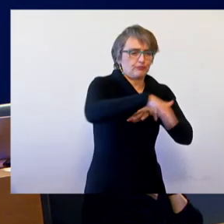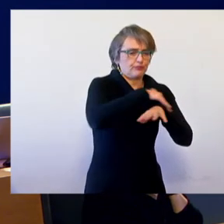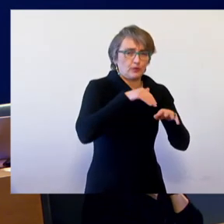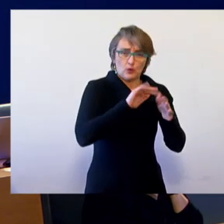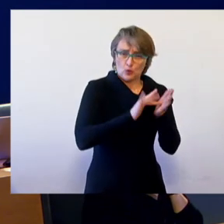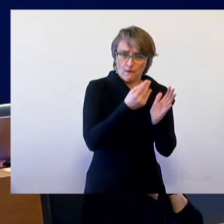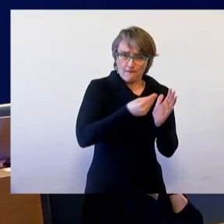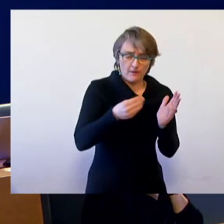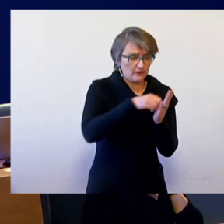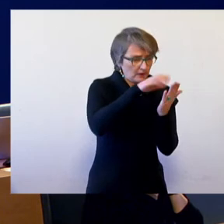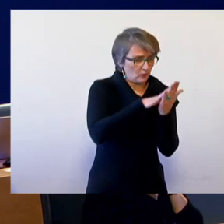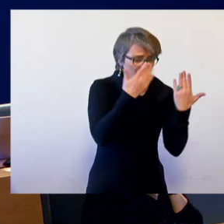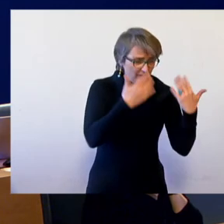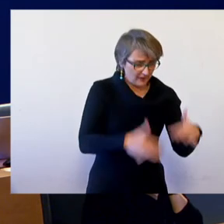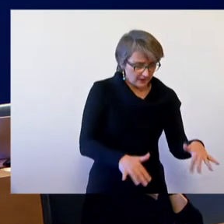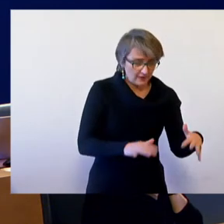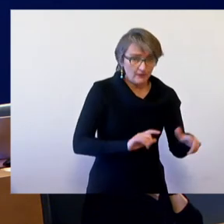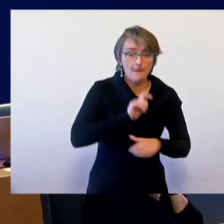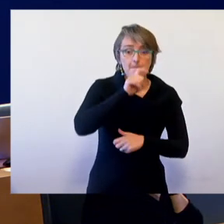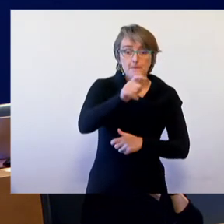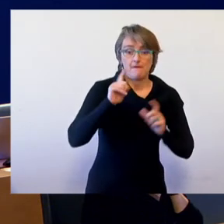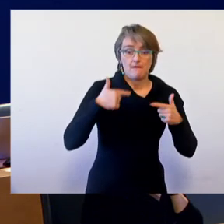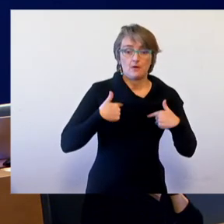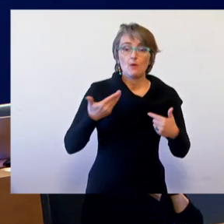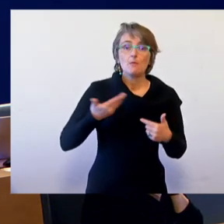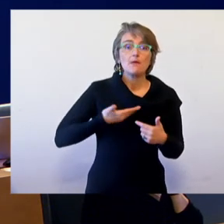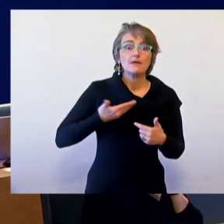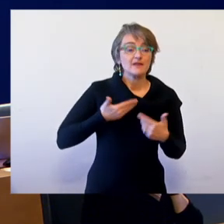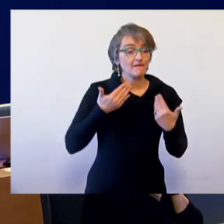de scolarité après l'école maternelle